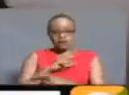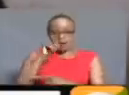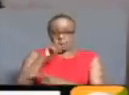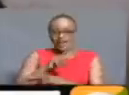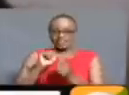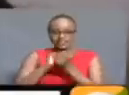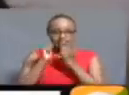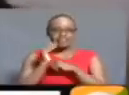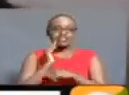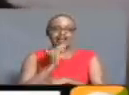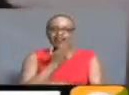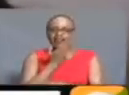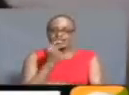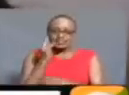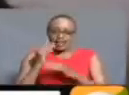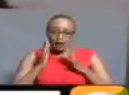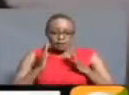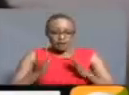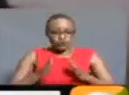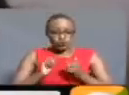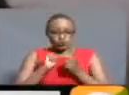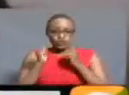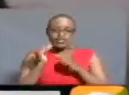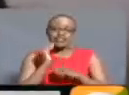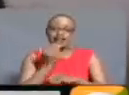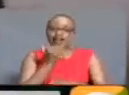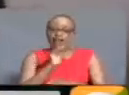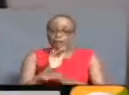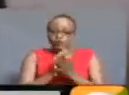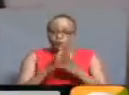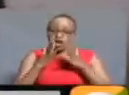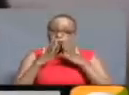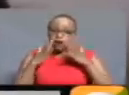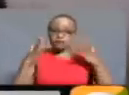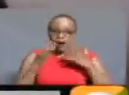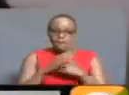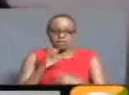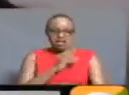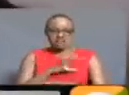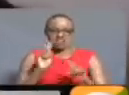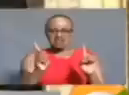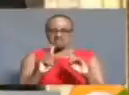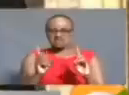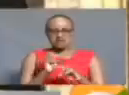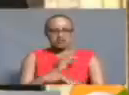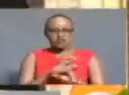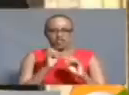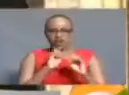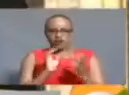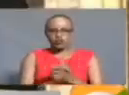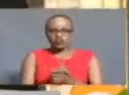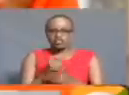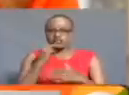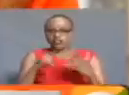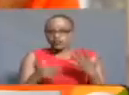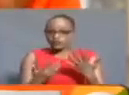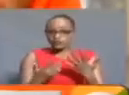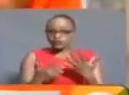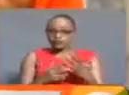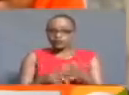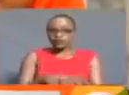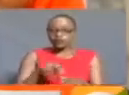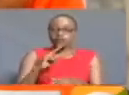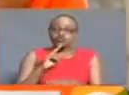kama madhi mwenyewe nilimwambia na zibleed. So mi okay siogopi kusema na zibleed. Inakisiwa kuwa jumla ya shilingi